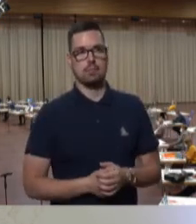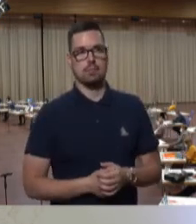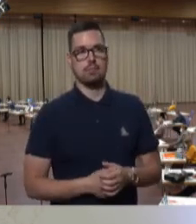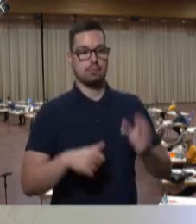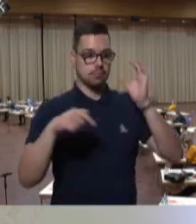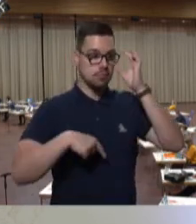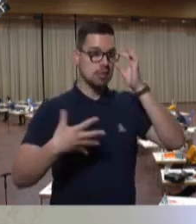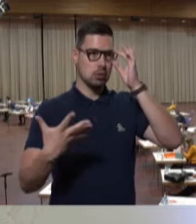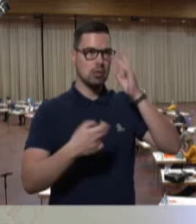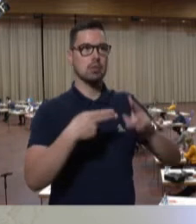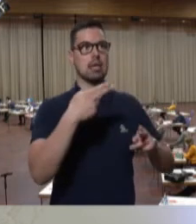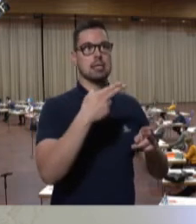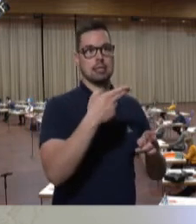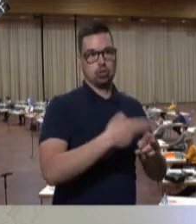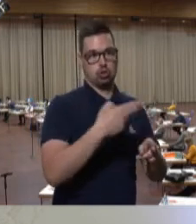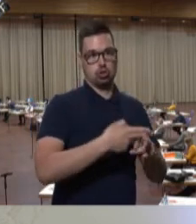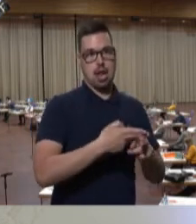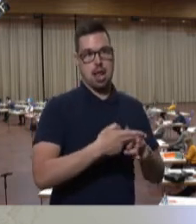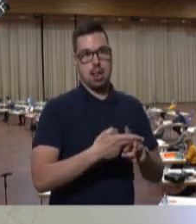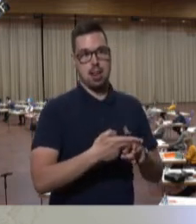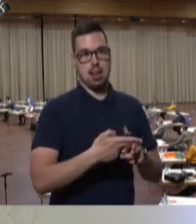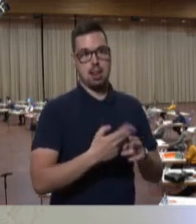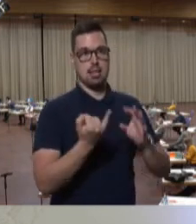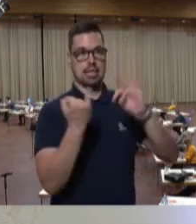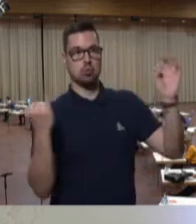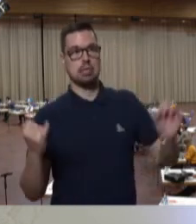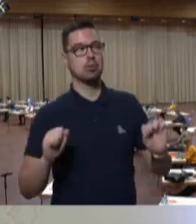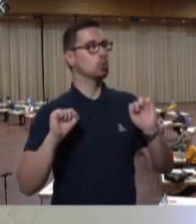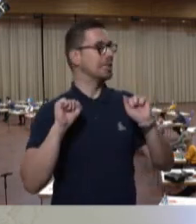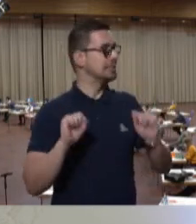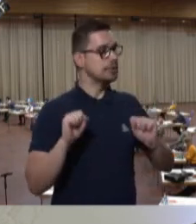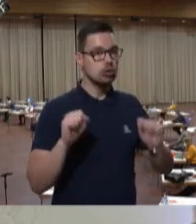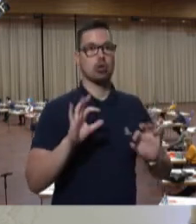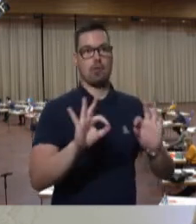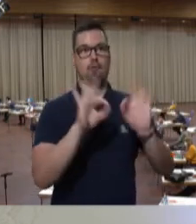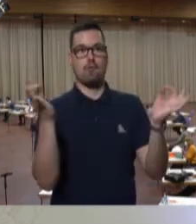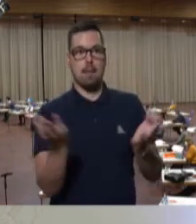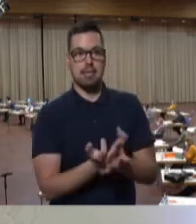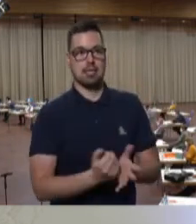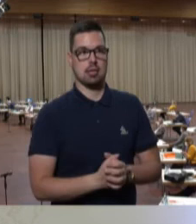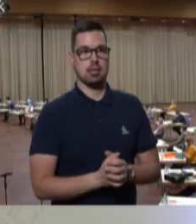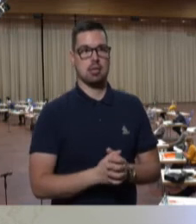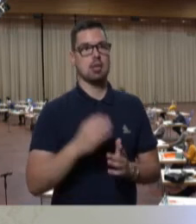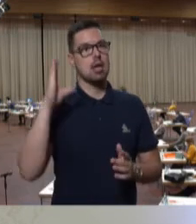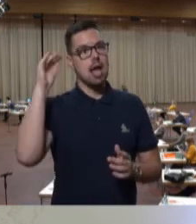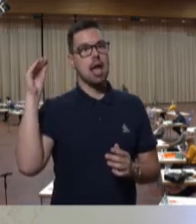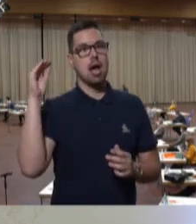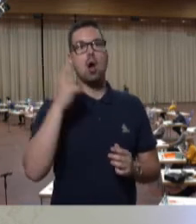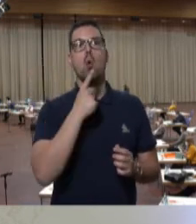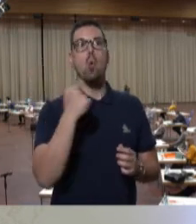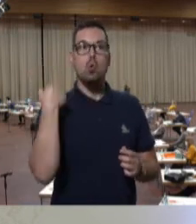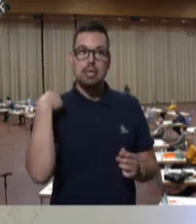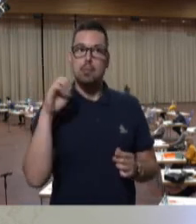Hier schafft die Stahlindustrie bis heute gute Arbeitsplätze und schafft Zukunftssicherheit für Familien. Eugen Roth hat darauf hingewiesen.